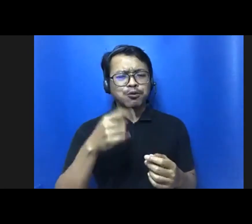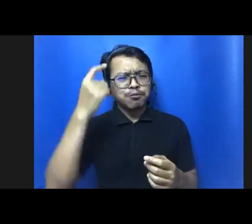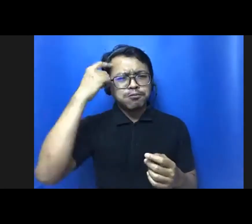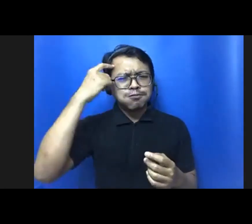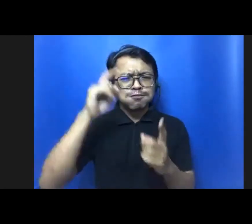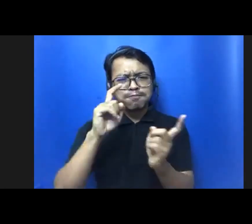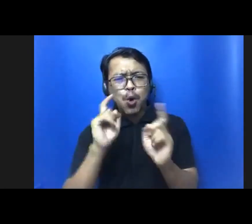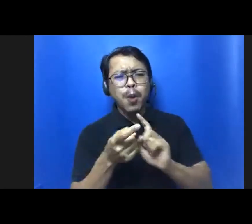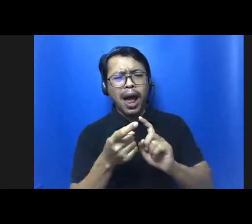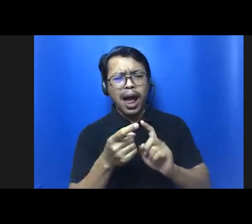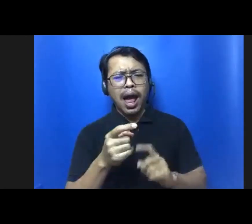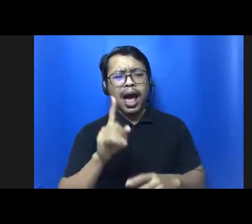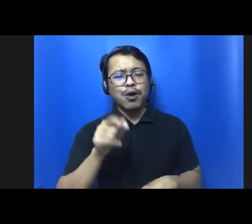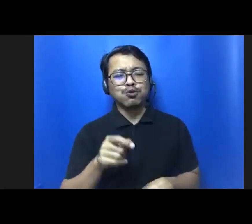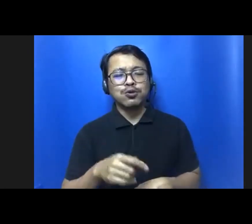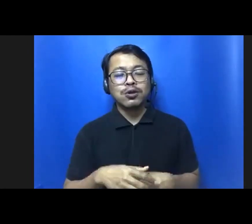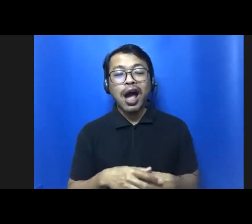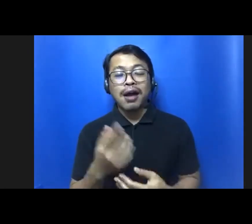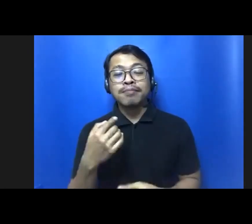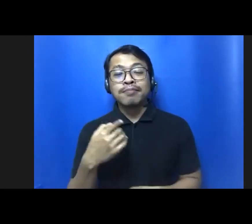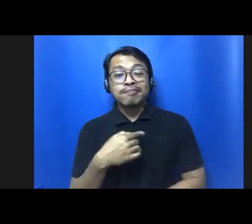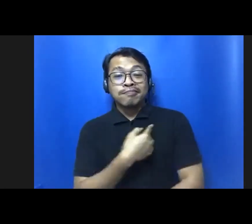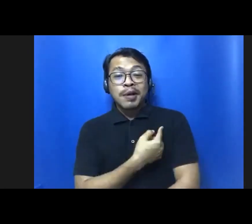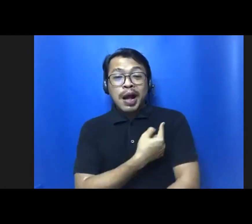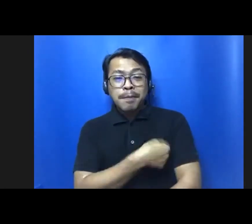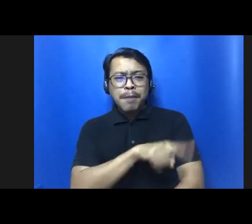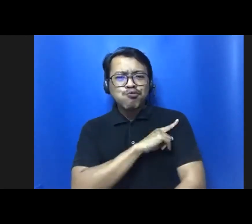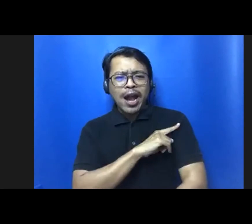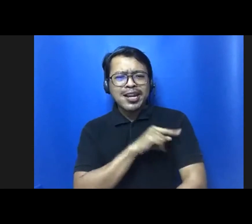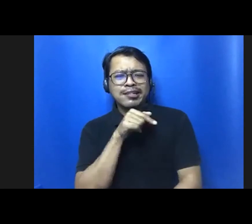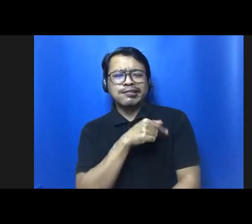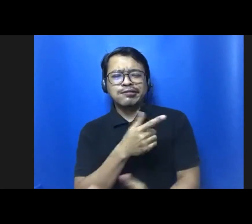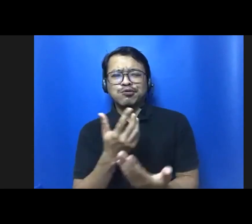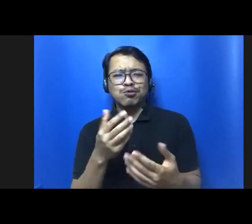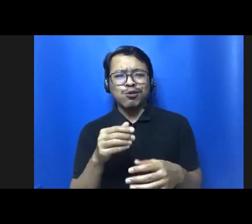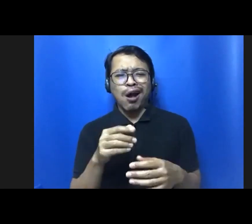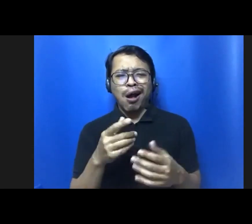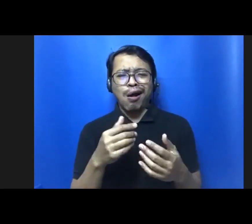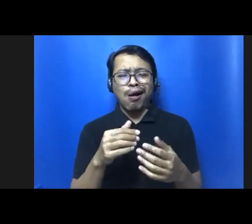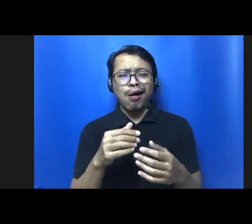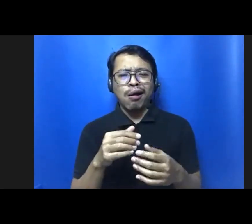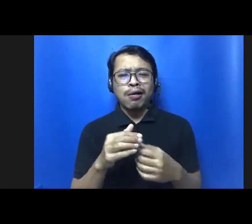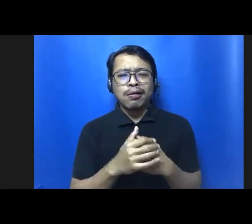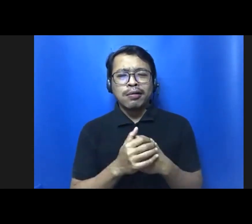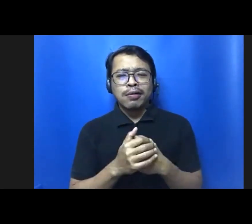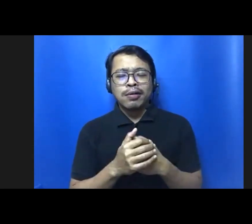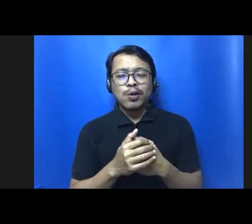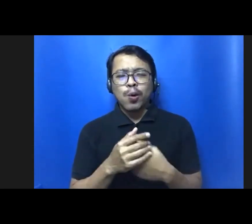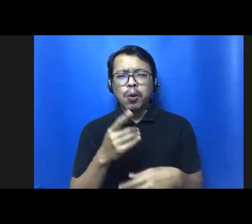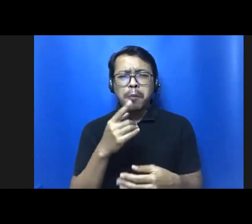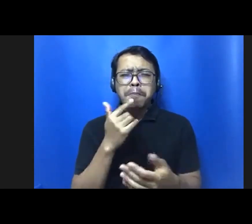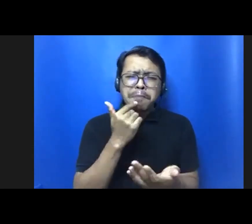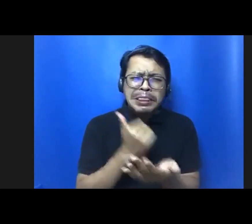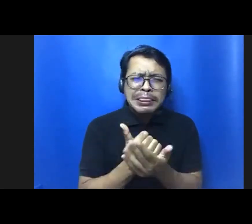bukan apa ya satu-satunya yang harus kita kuasai betul. Justru sekarang ini yang banyak harus kita kuasai adalah